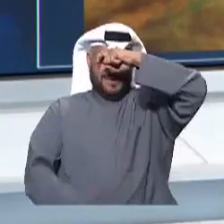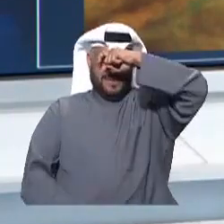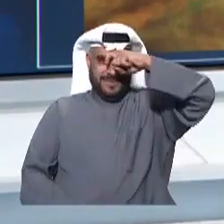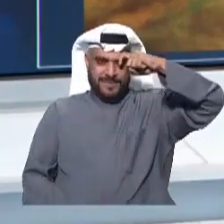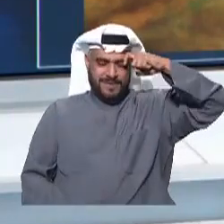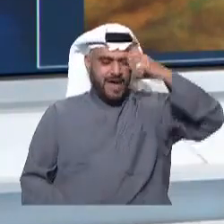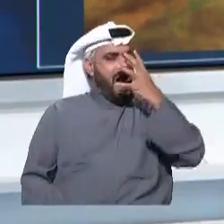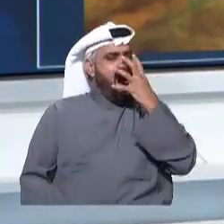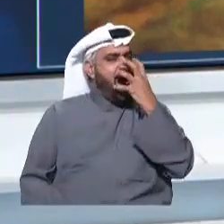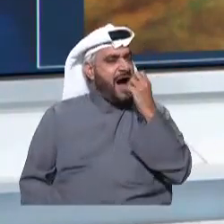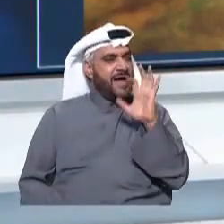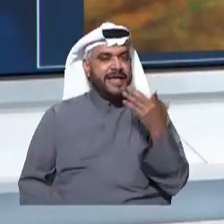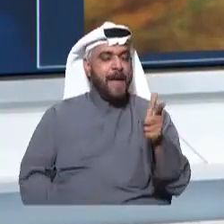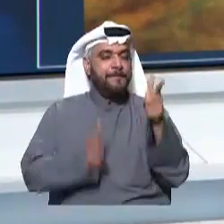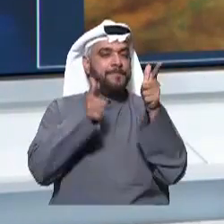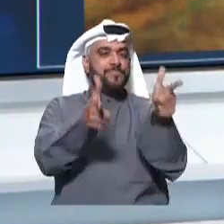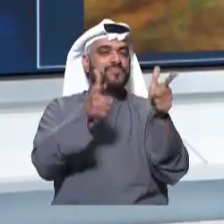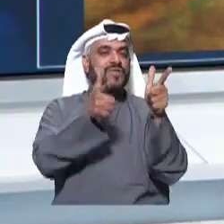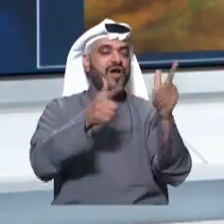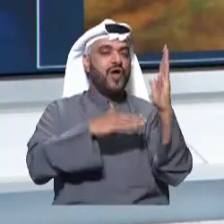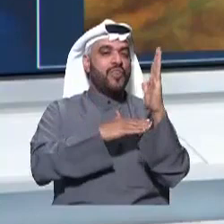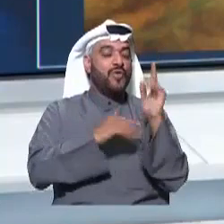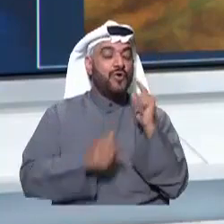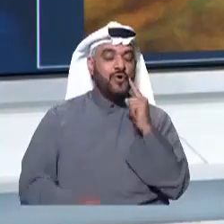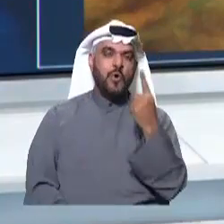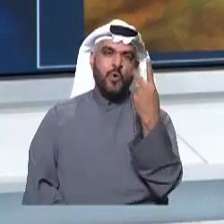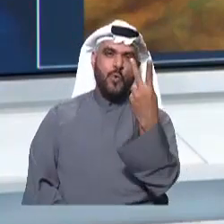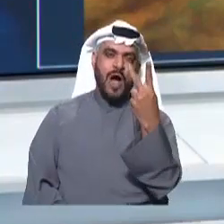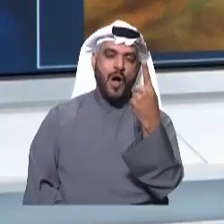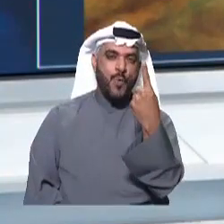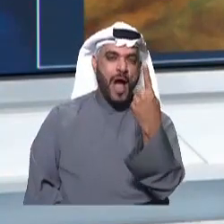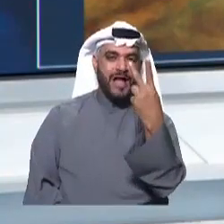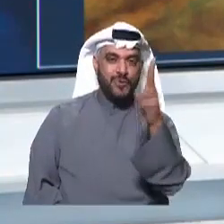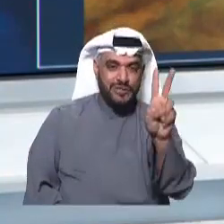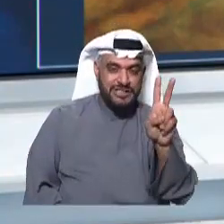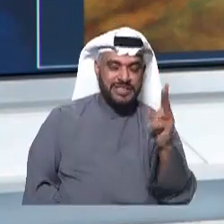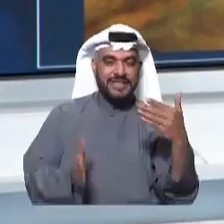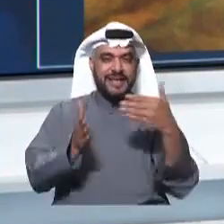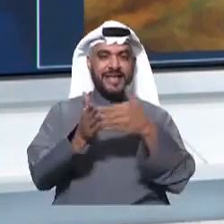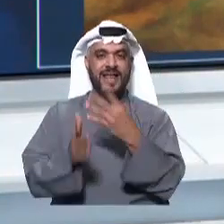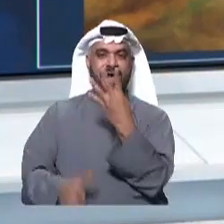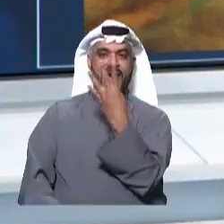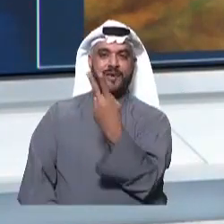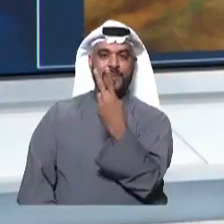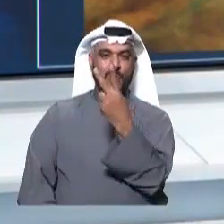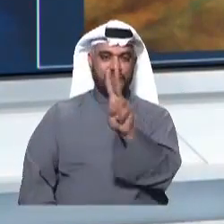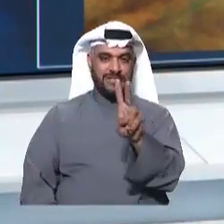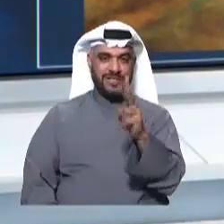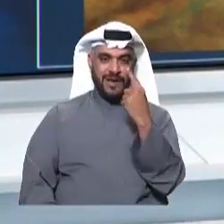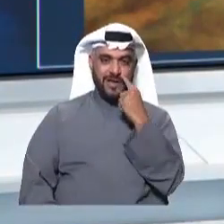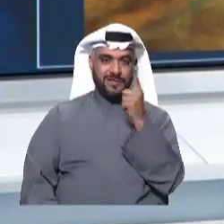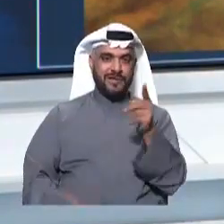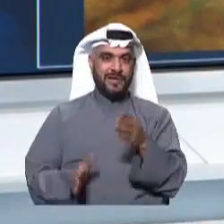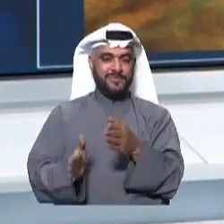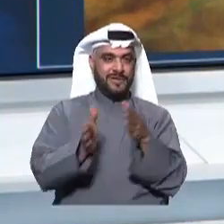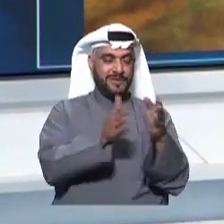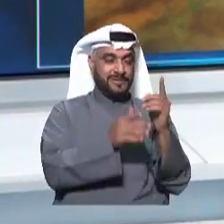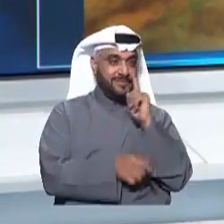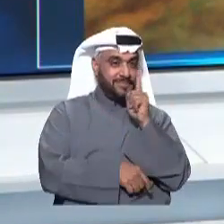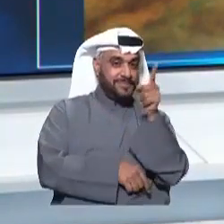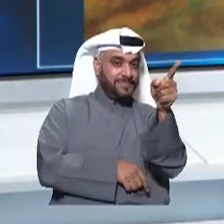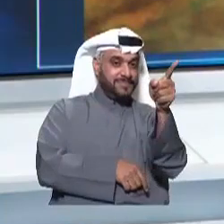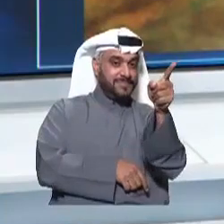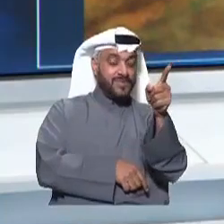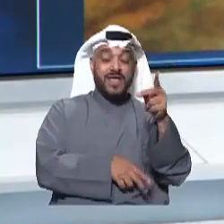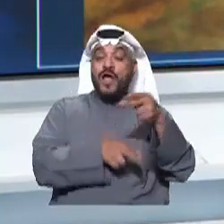ما بين 21 إلى 24 درجة مئوية. أجواء تميل إلى الدفء خاصة على المناطق البرية، و 22 درجة مئوية على